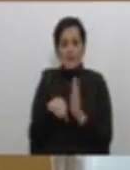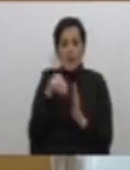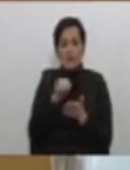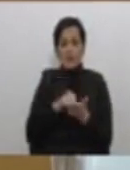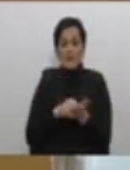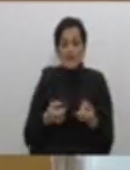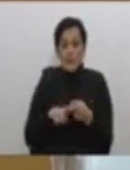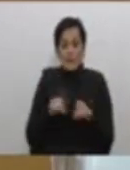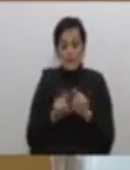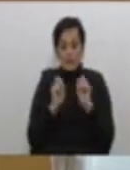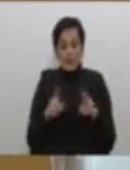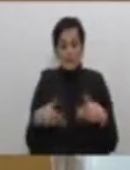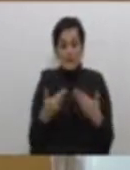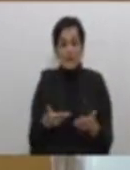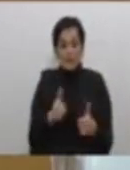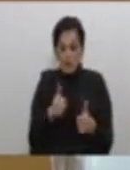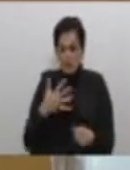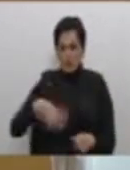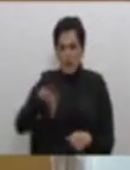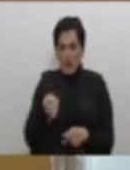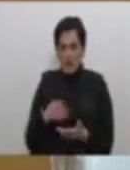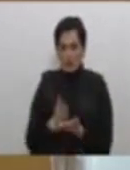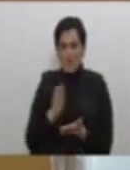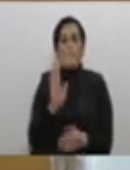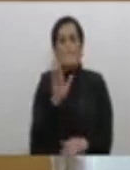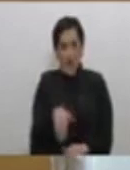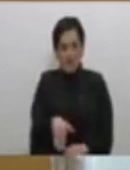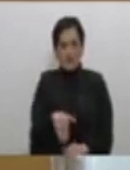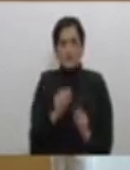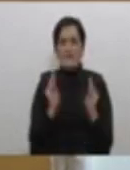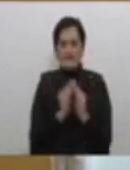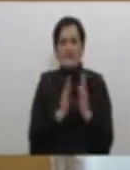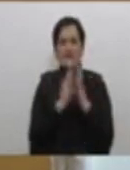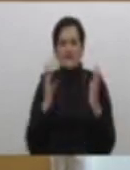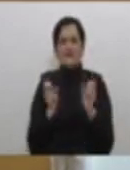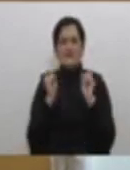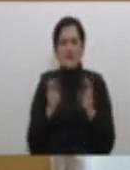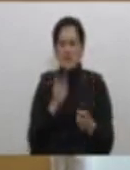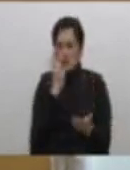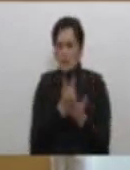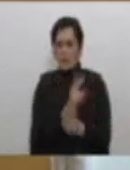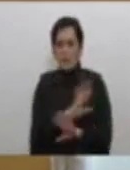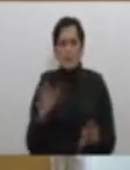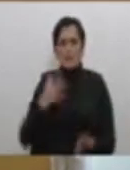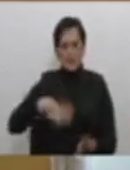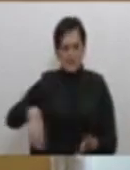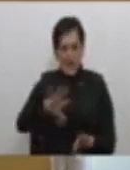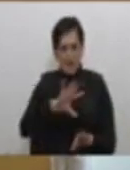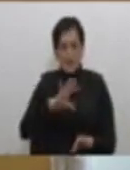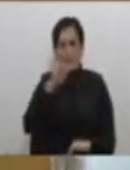საფრთხის წინაშეა, როგორც საქართველო. Და მაინც ასეთი დიდი საფრთხის მიუხედავად საქართველომ, საქართველოს